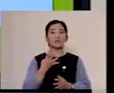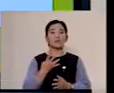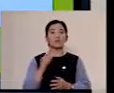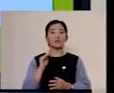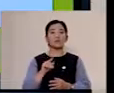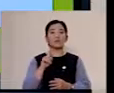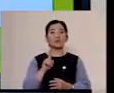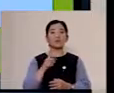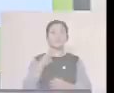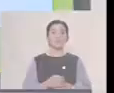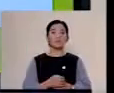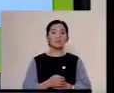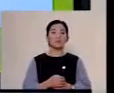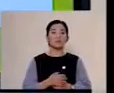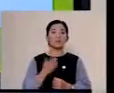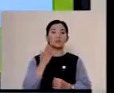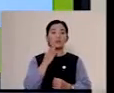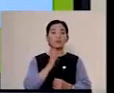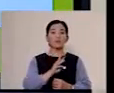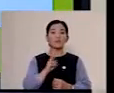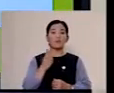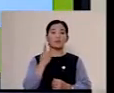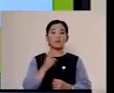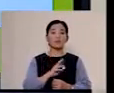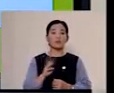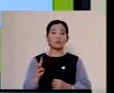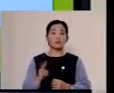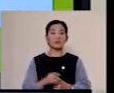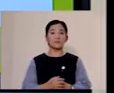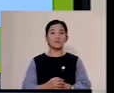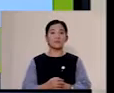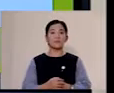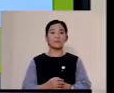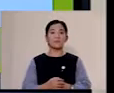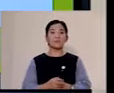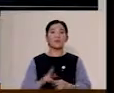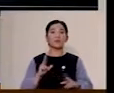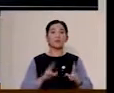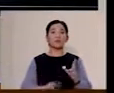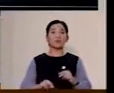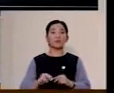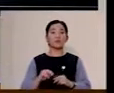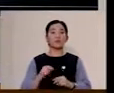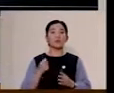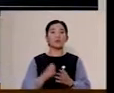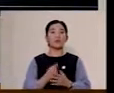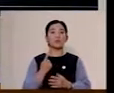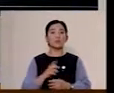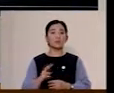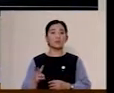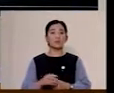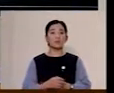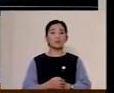854123 приближенно равно 1 миллиону. то есть округлили до 1 000 000.